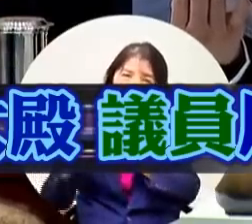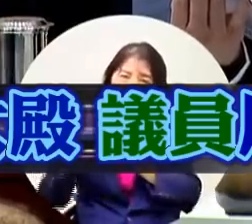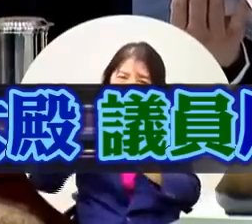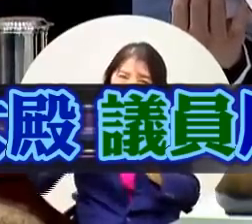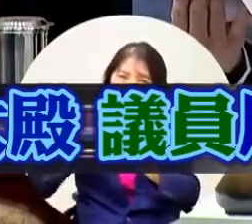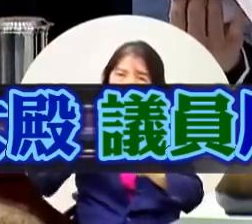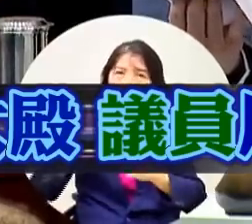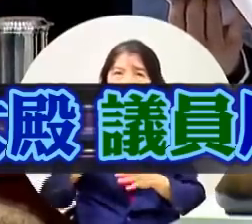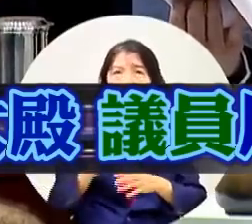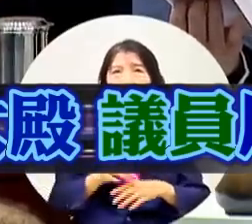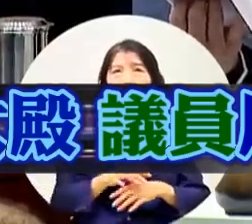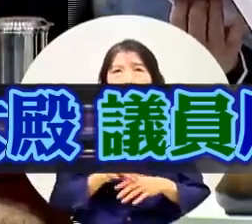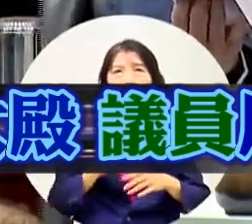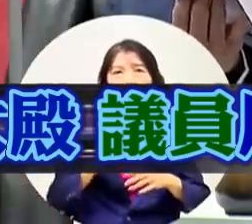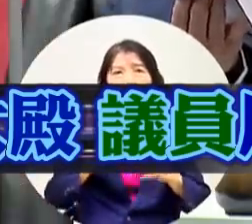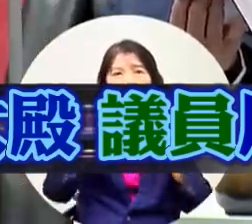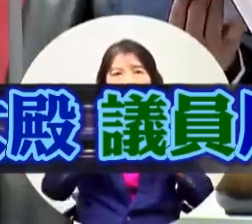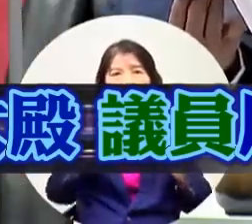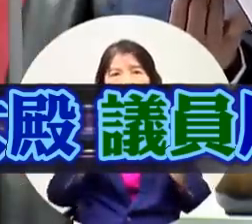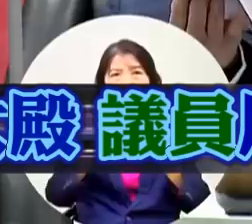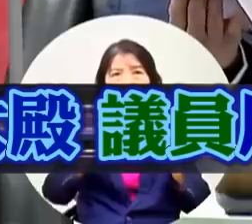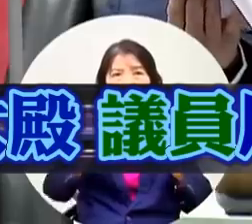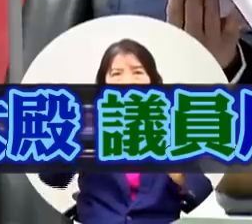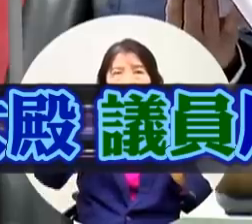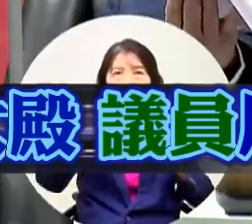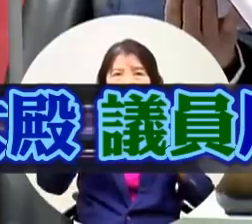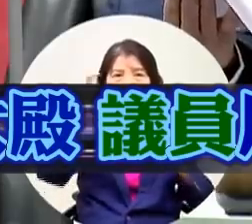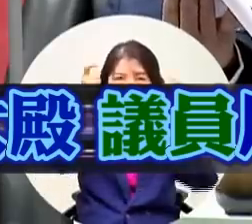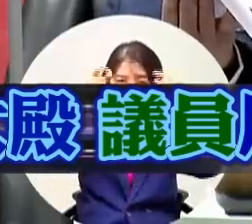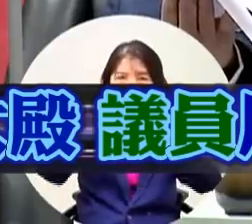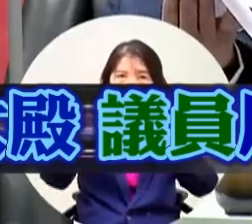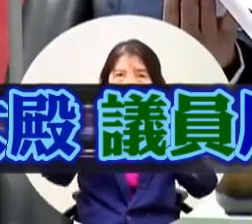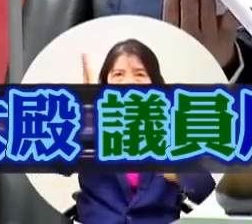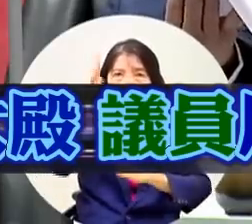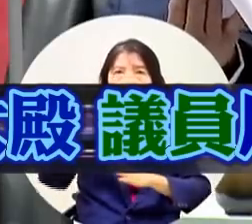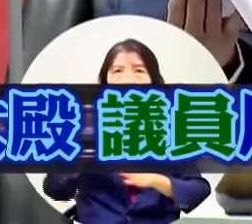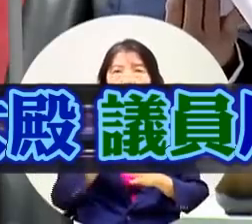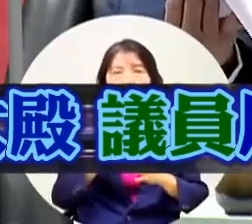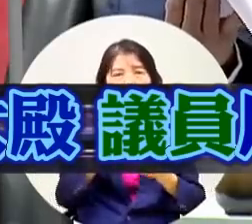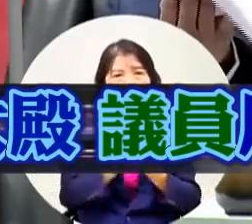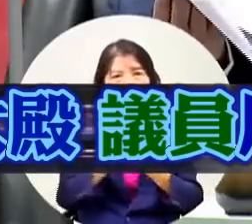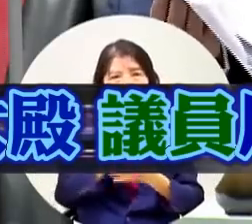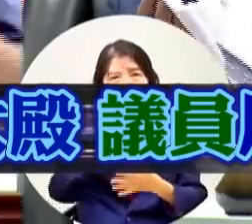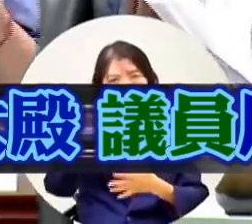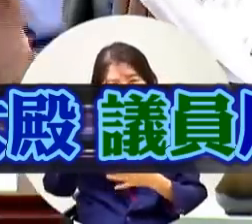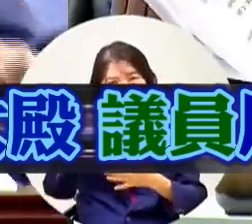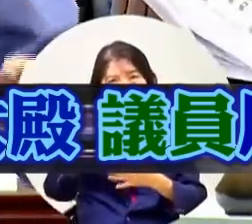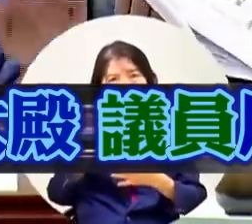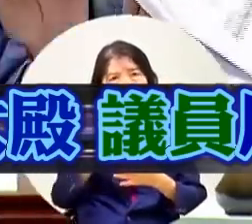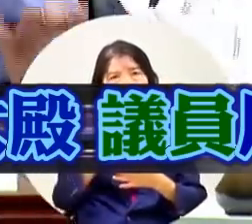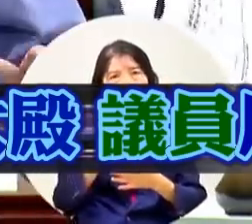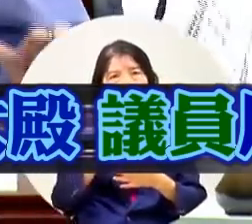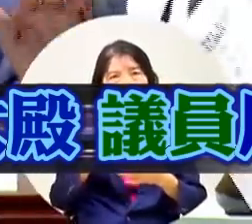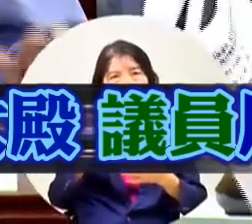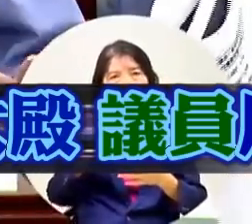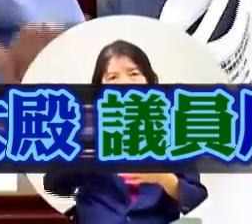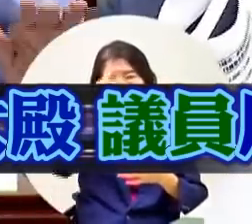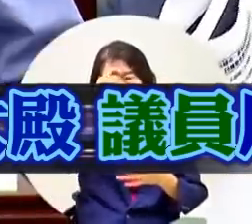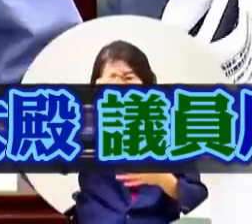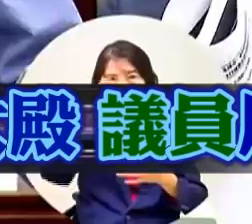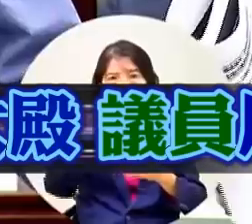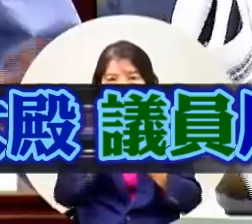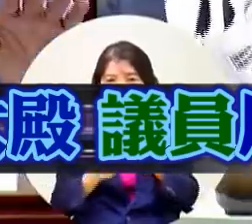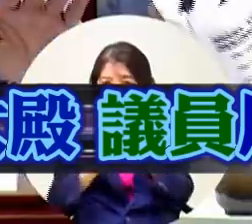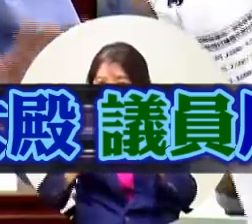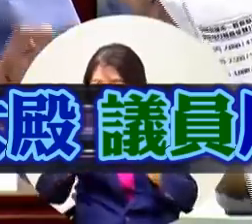你没有要回答意思。市长你请回答。 我们高雄市政府会评估我们的财力，我们希望每一个新生的小宝